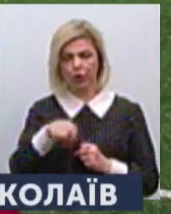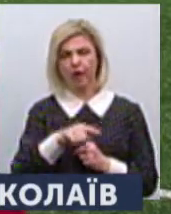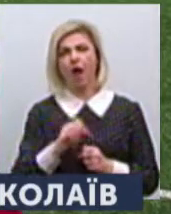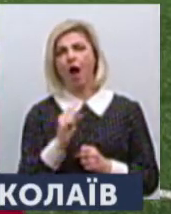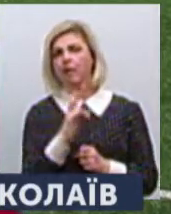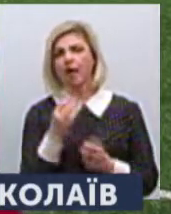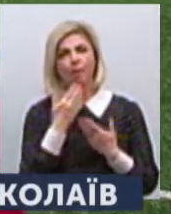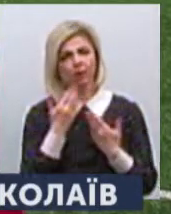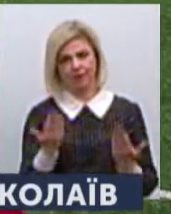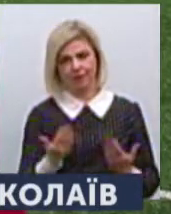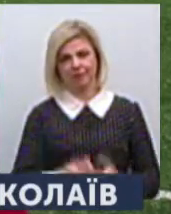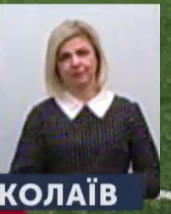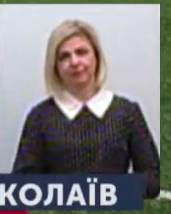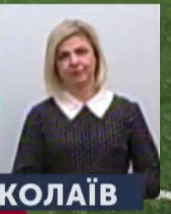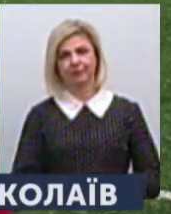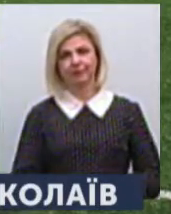не останнім.